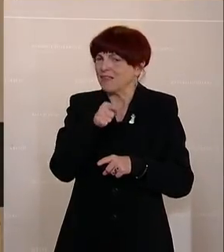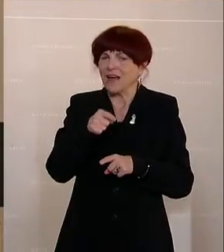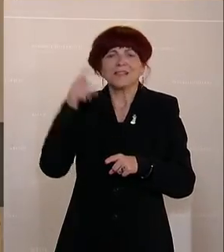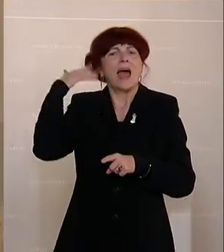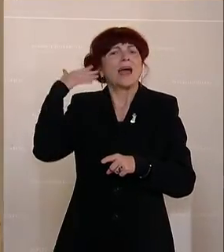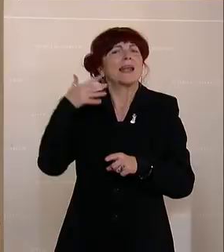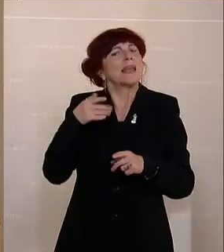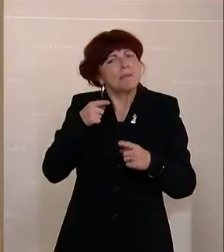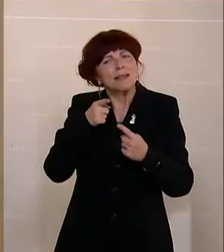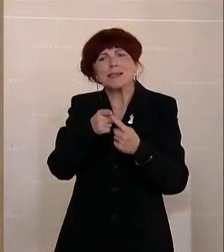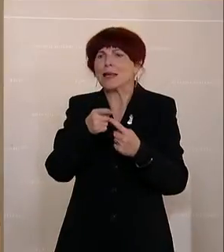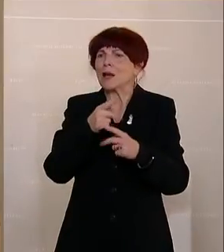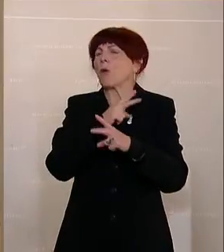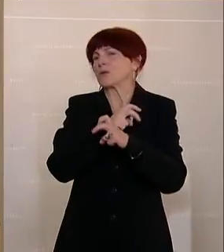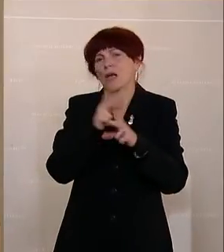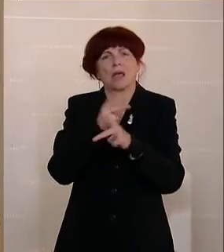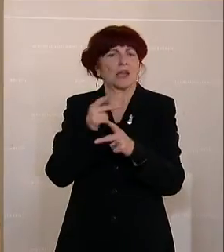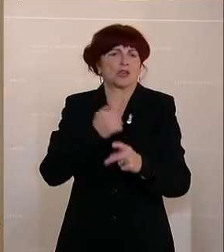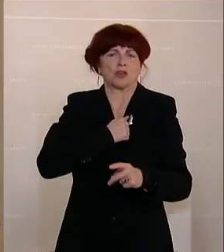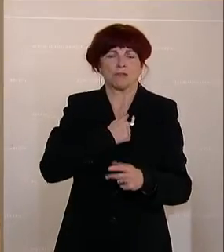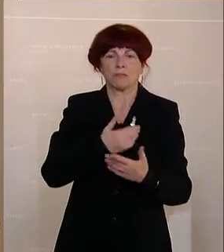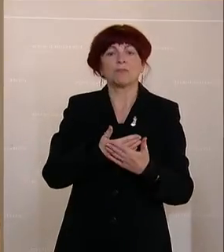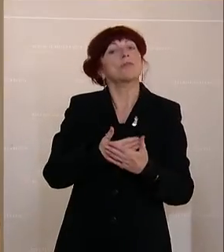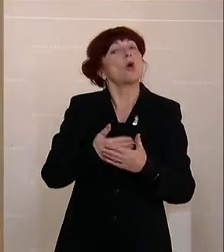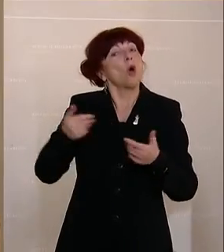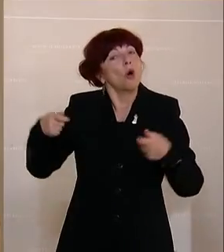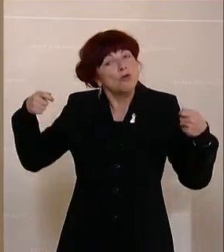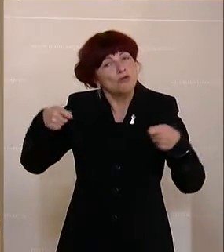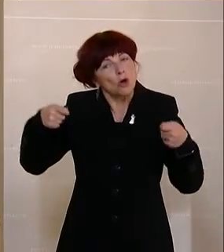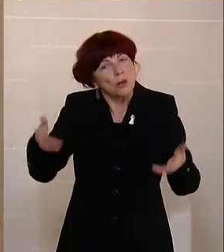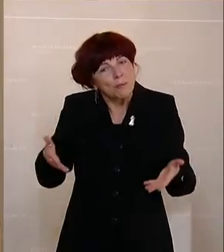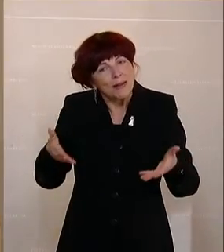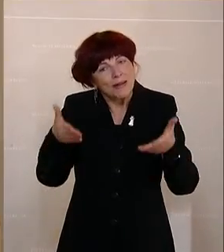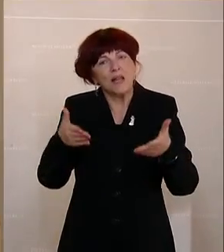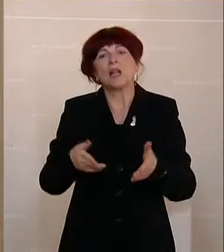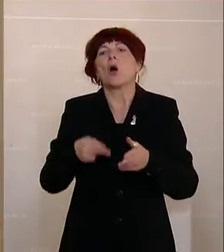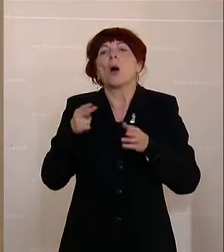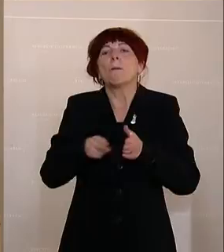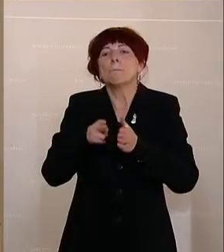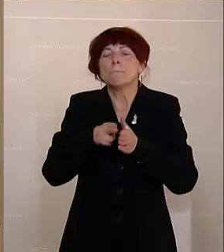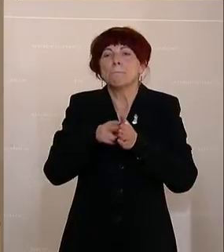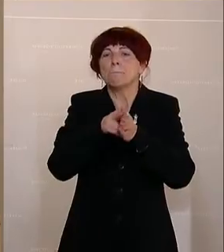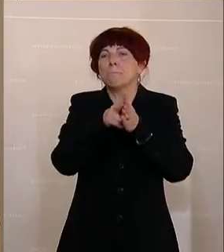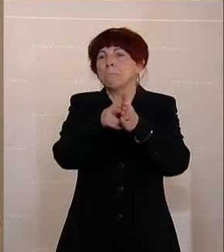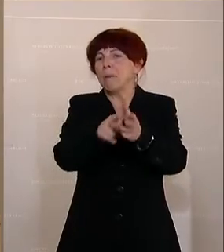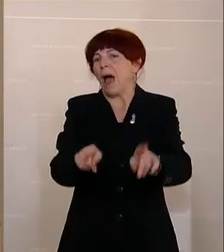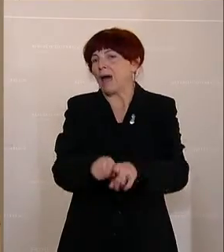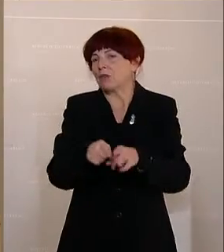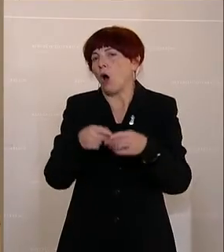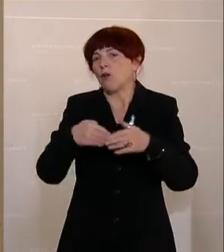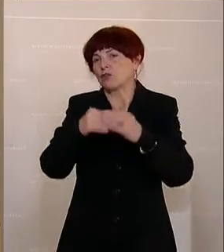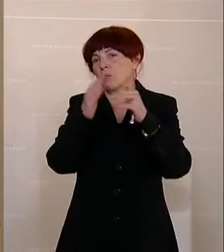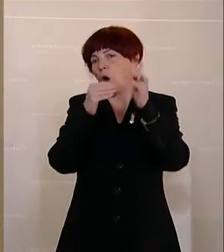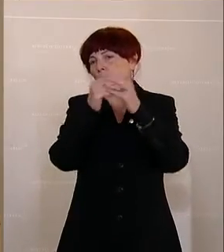zu erreichen. Fördermittel sind gut, der Bahnausbau ist gut, aber wir werden diese Klimakrise nicht wegfördern können. Es wird